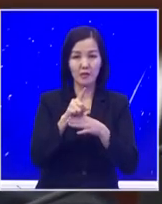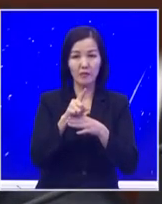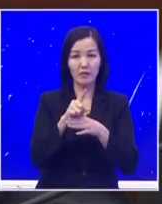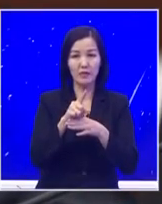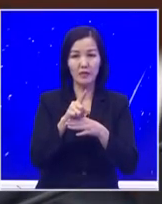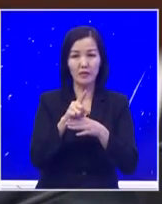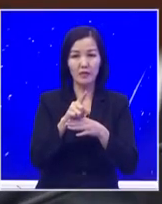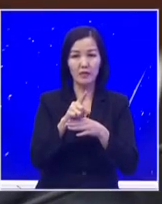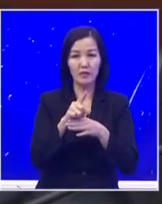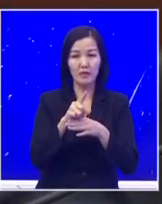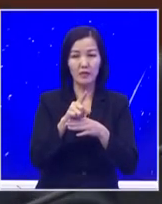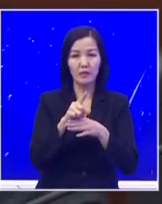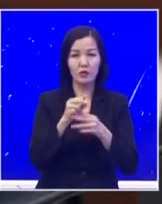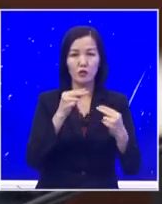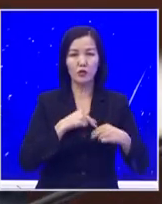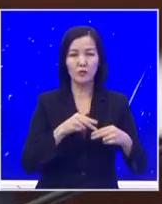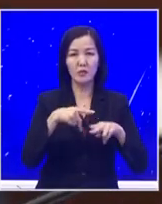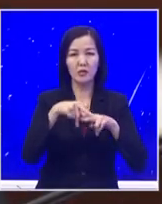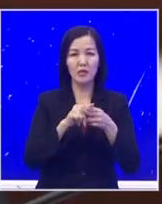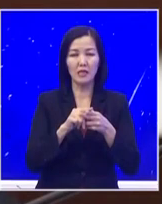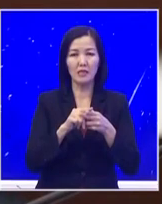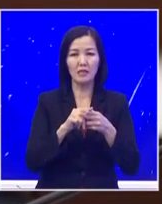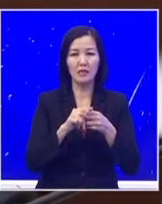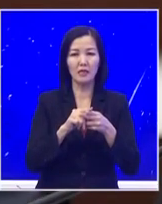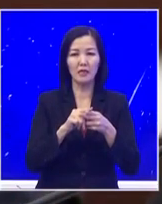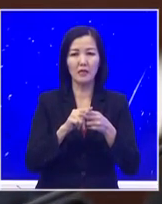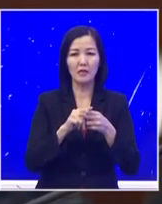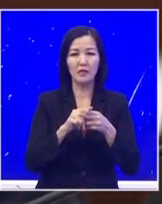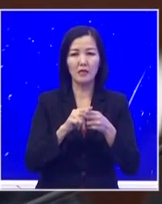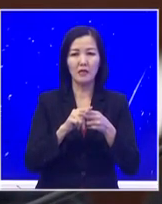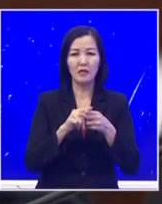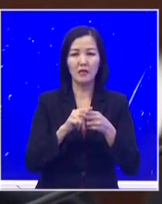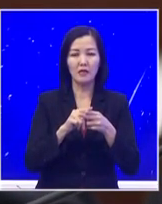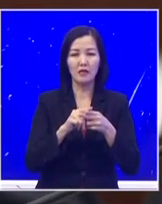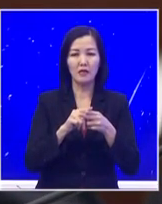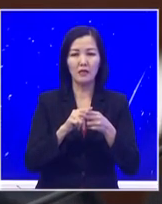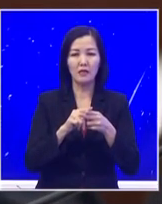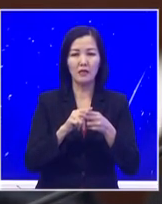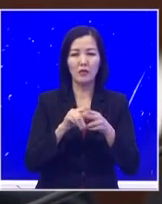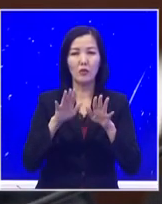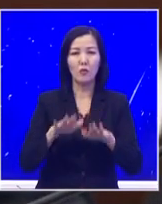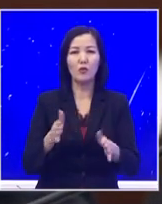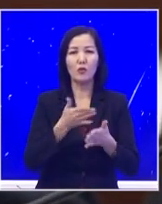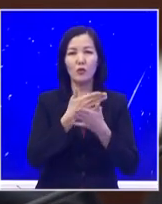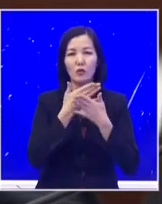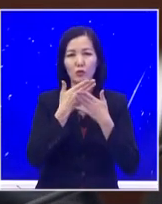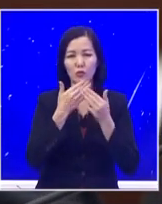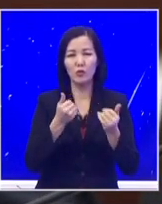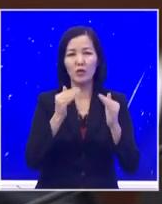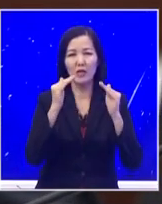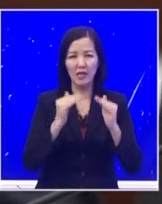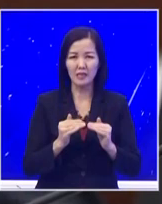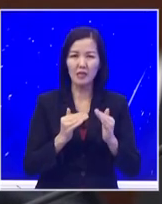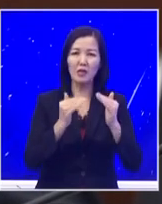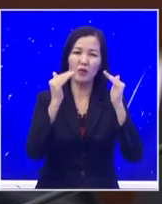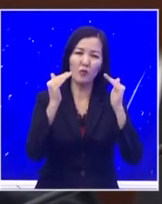көйін жұмыстың жартысы біткенен көйін, оказывается, у вас орын дұрыс емес, или азайтасындар, или